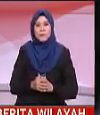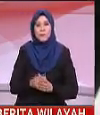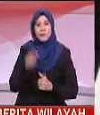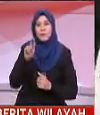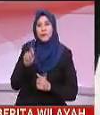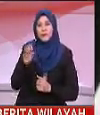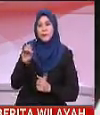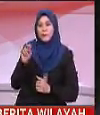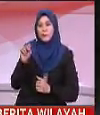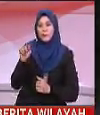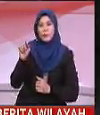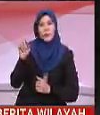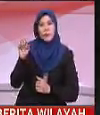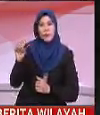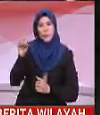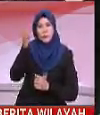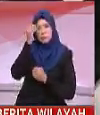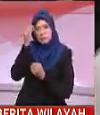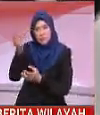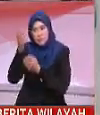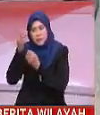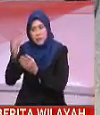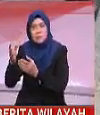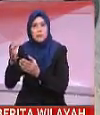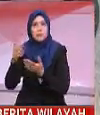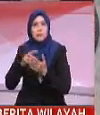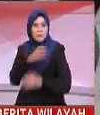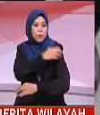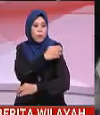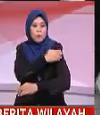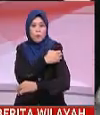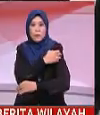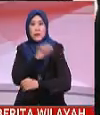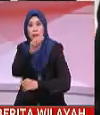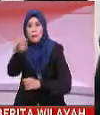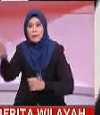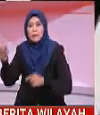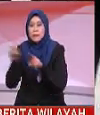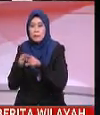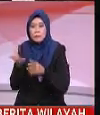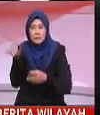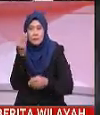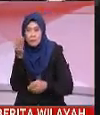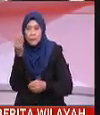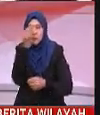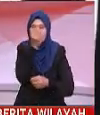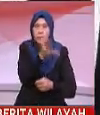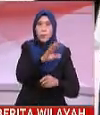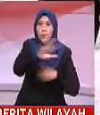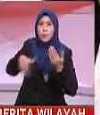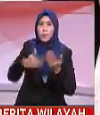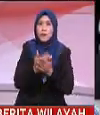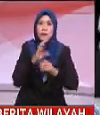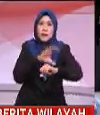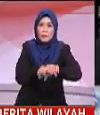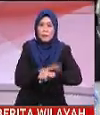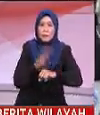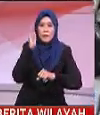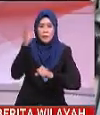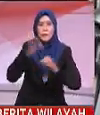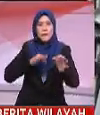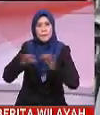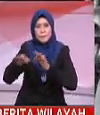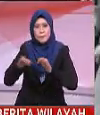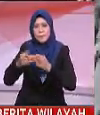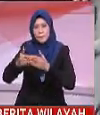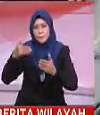Tonto berkenaan juga dikesan menyalurkan maklumat operasi penguatkuasa lain. Kesemua mereka yang ditahan akan ambil keterangan